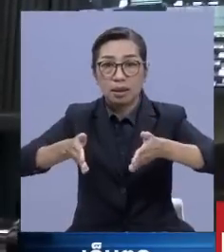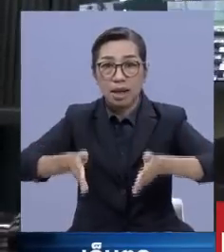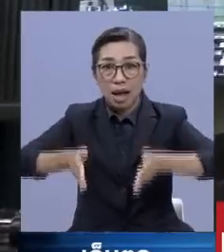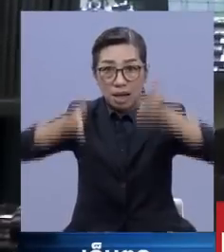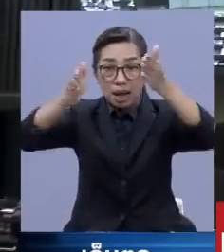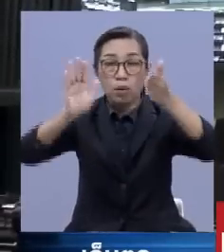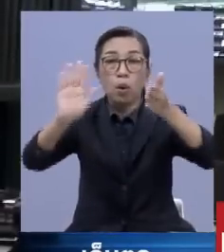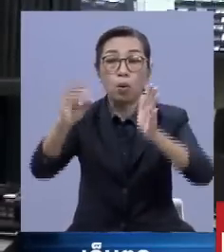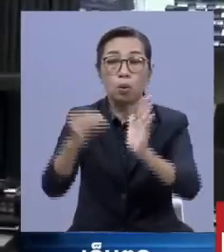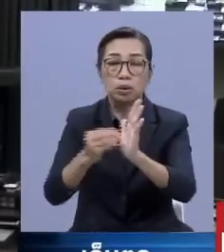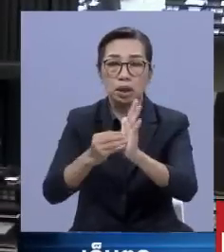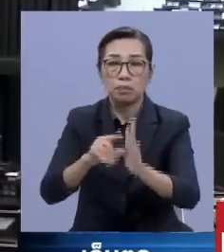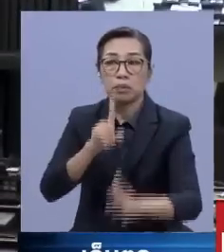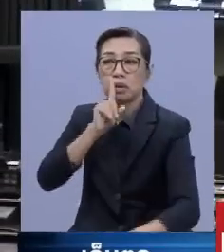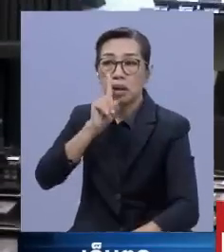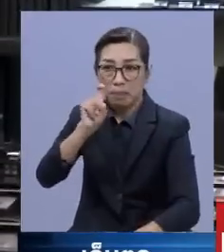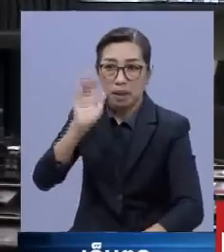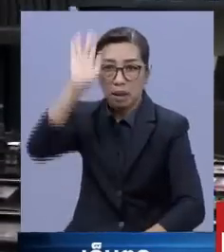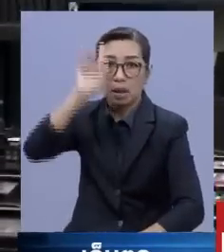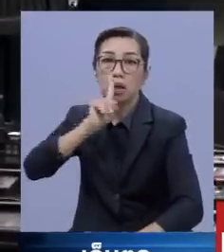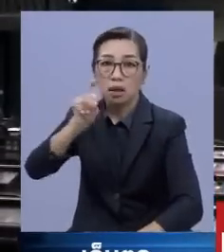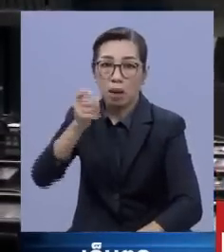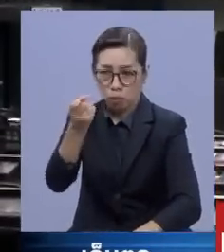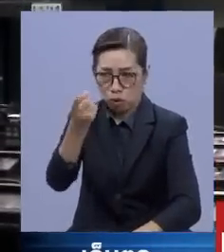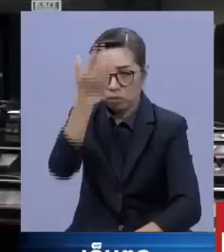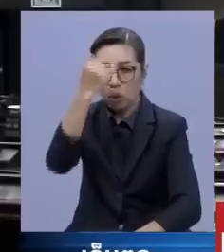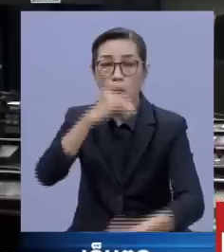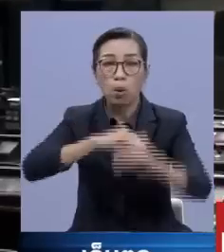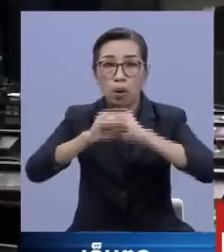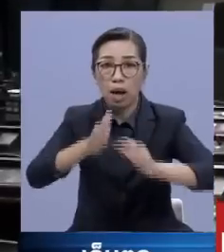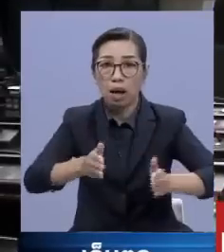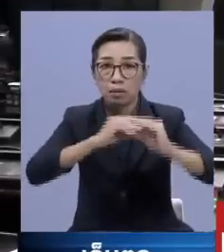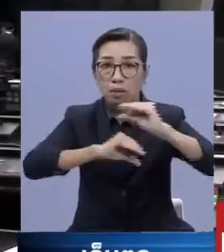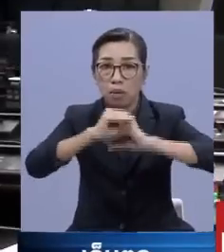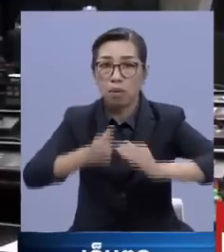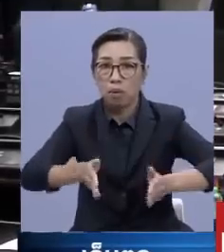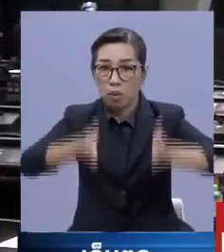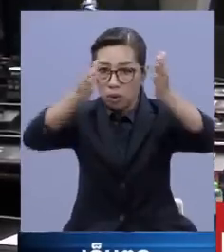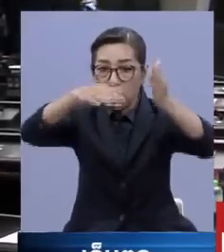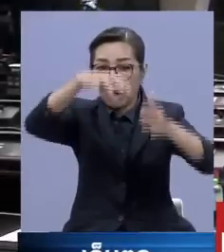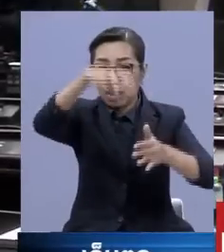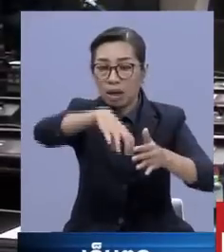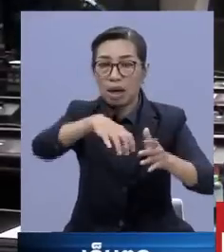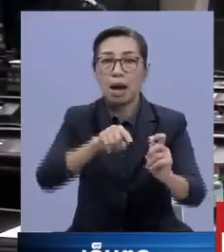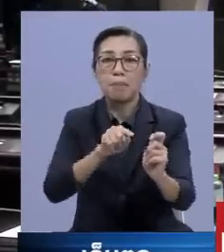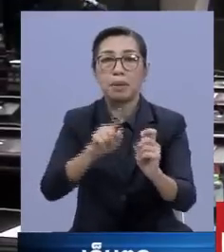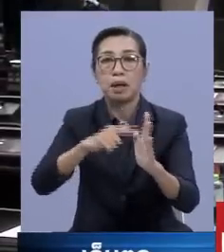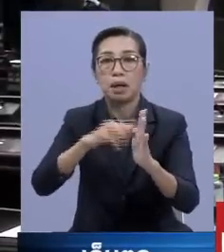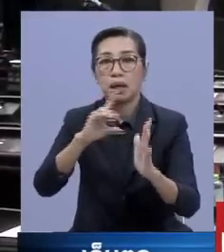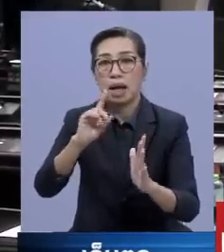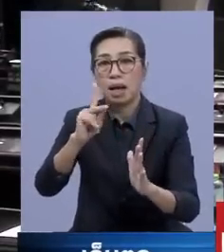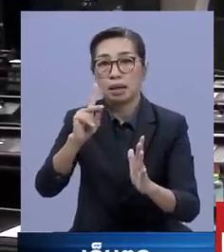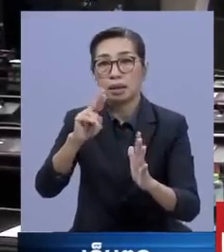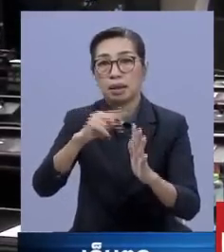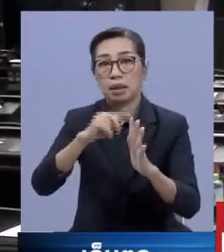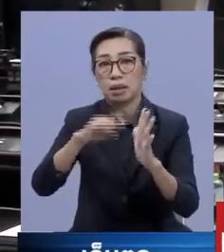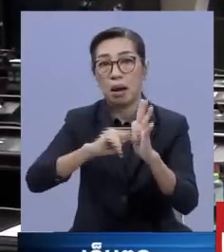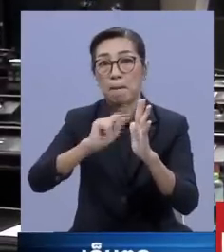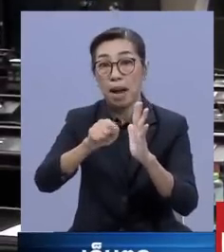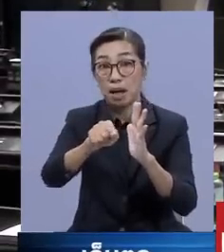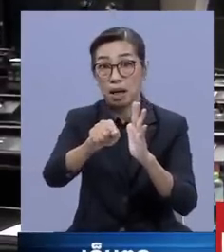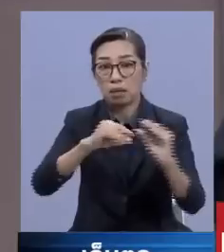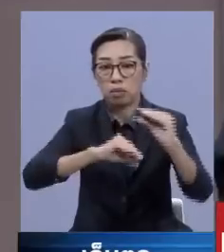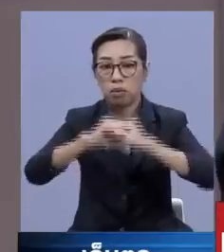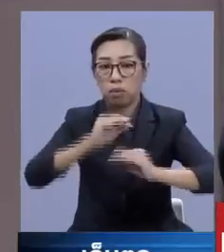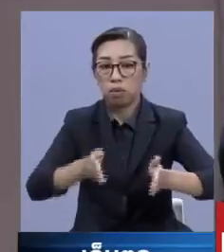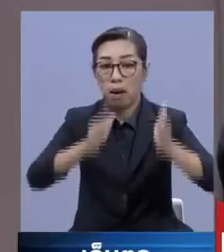จะมีการตั้งกระทู้ถามสดด้วยเพราะว่าความคืบหน้าในโครงการก่อสร้างกรุงเทพมหานครสำนักงานเขตลาดกระบังแบบใหม่นั้นเนื่องจากว่ามีวัตถุประสงค์เ